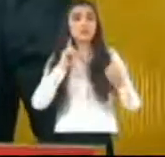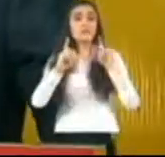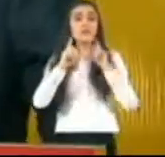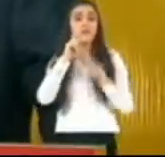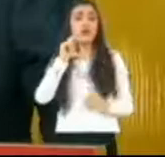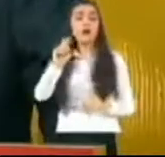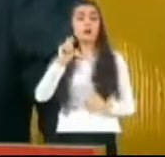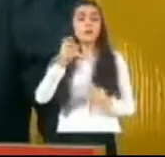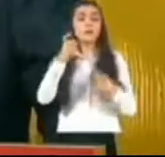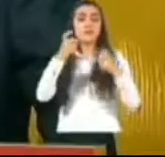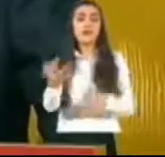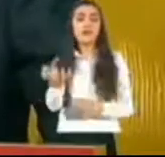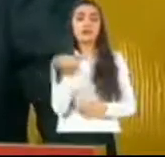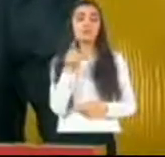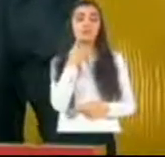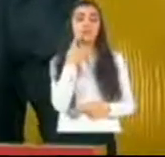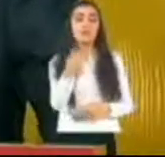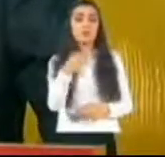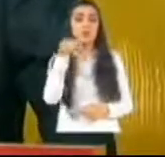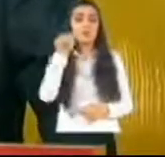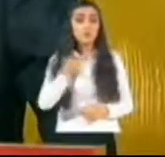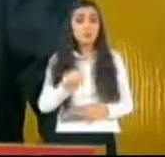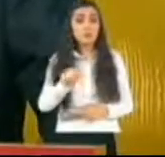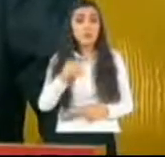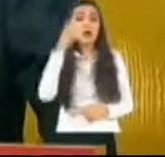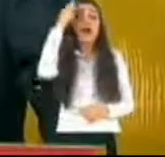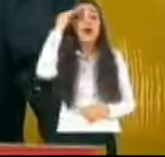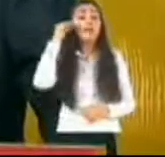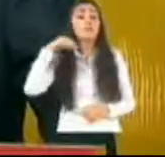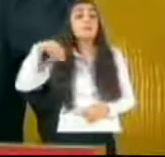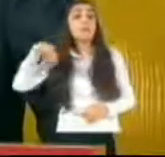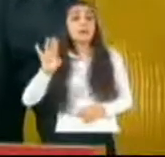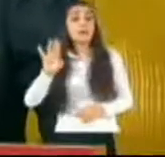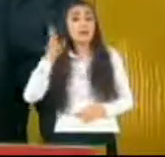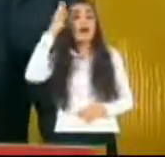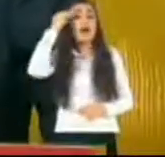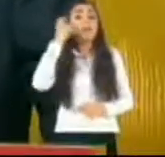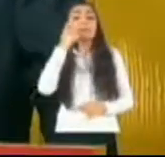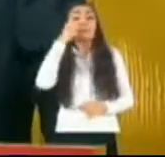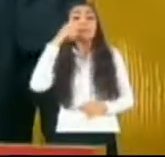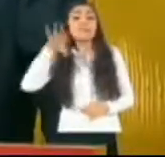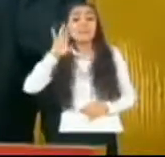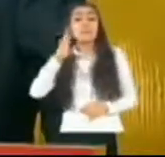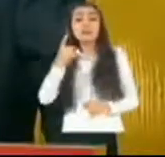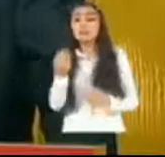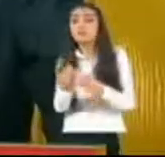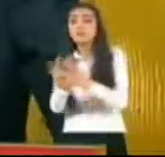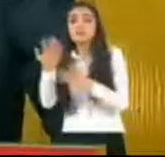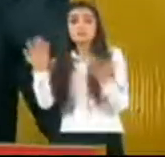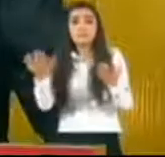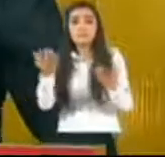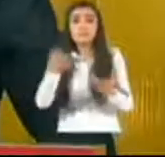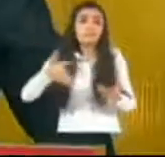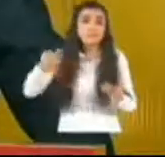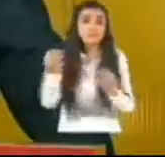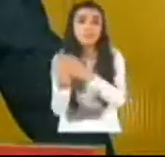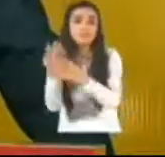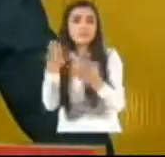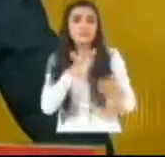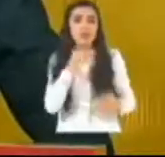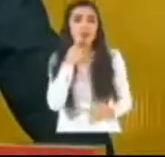adamlığı yer alacaktır. Bunu anlamayan, anlamak istemeyen çıkabilir. Nitekim